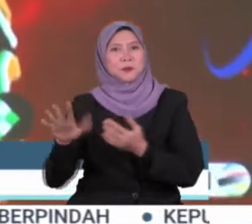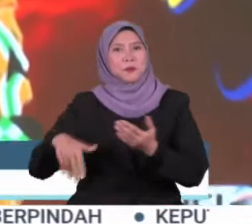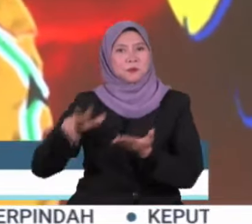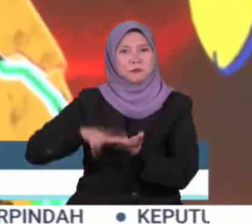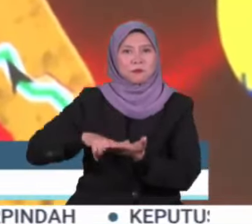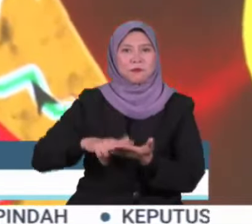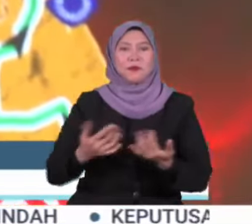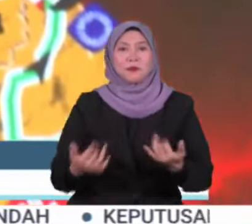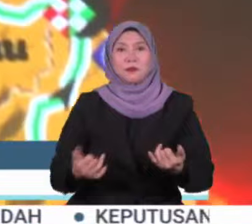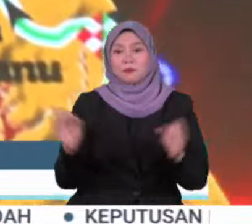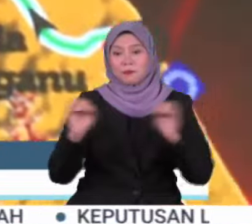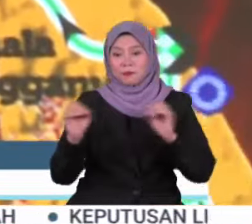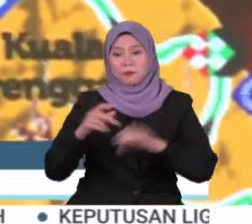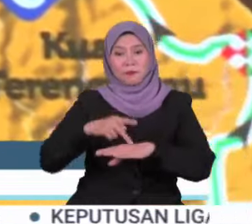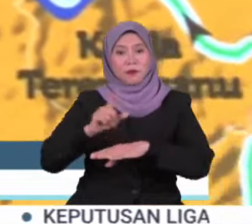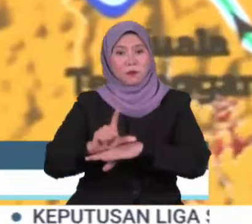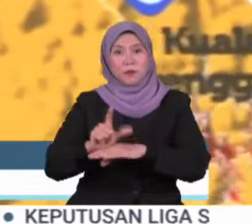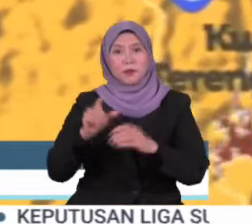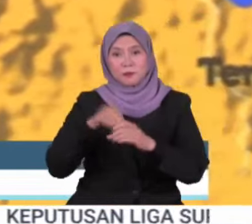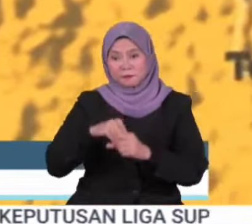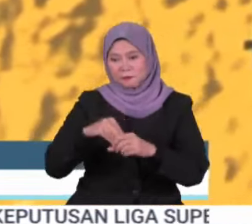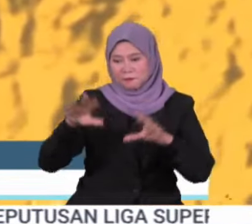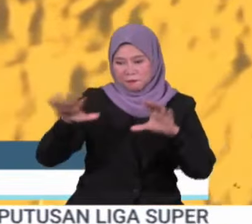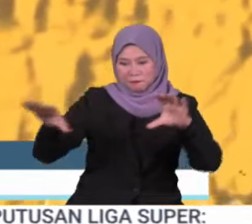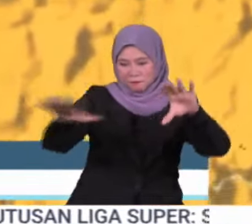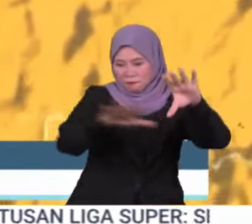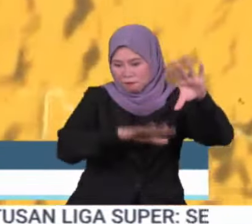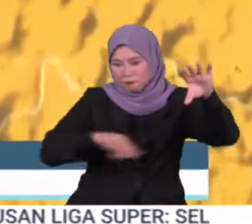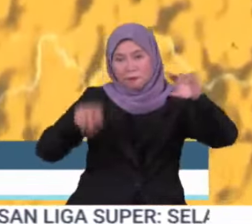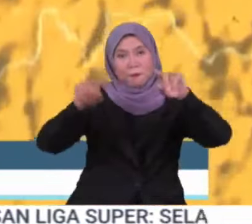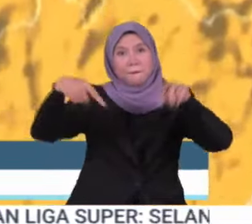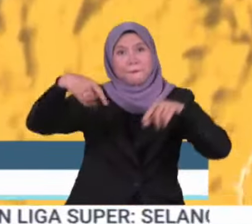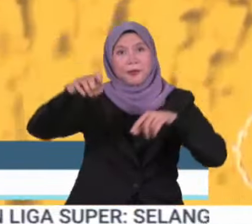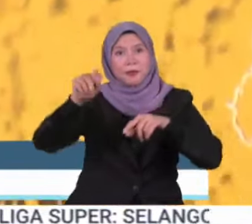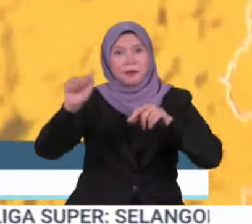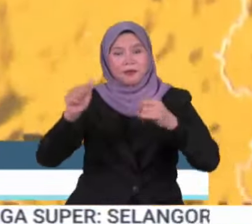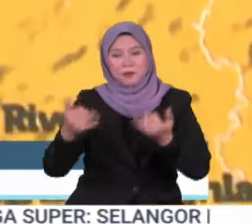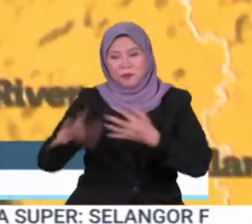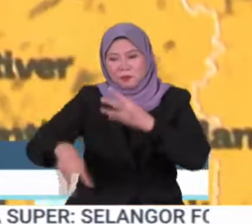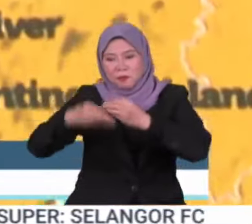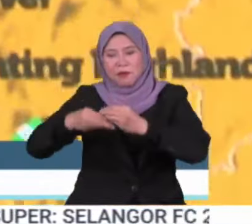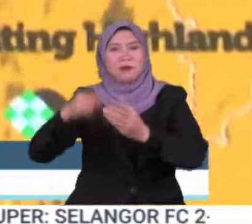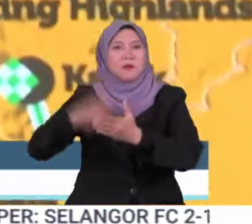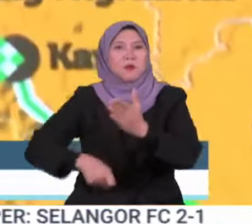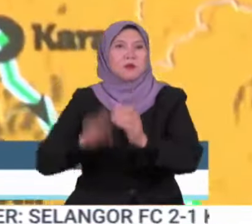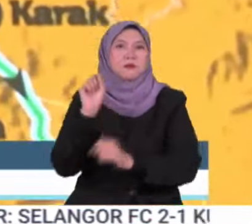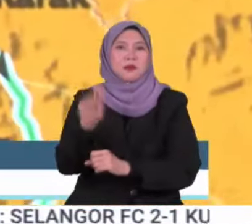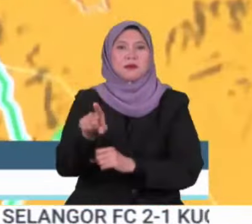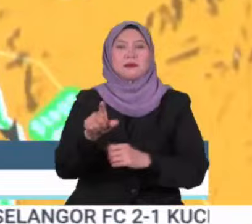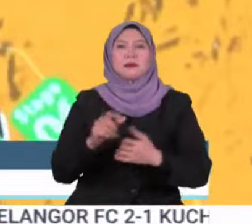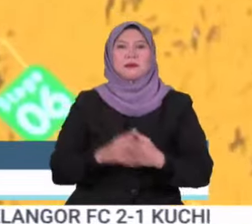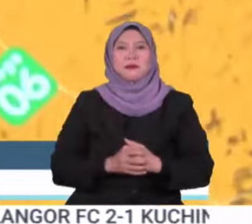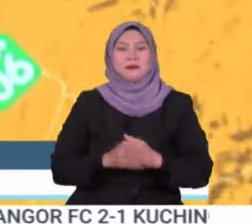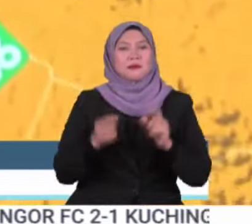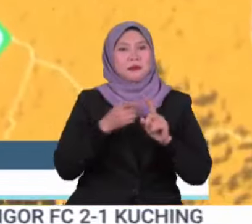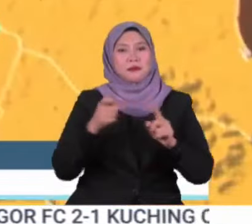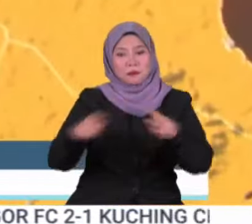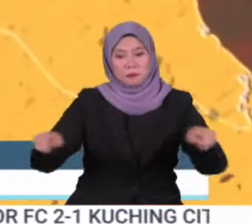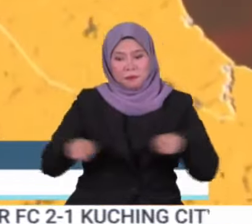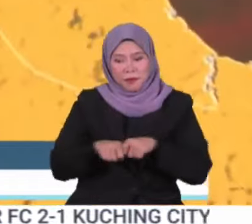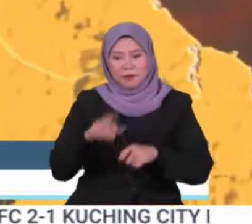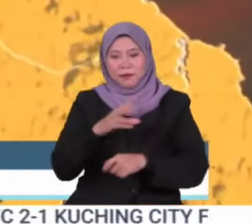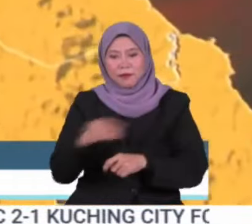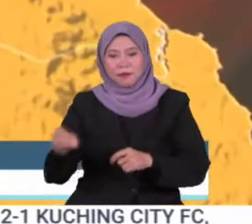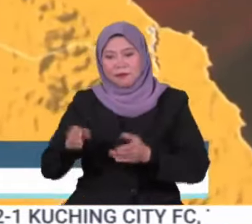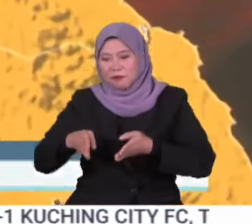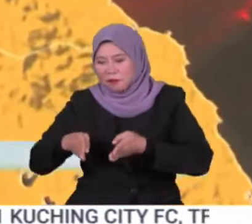mengenai ketiadaan Langkawi dalam peta perlombaan kali ini Beliau berkata keputusan itu disebabkan tambahan kos yang agak tinggi antaranya dari aspek logistik